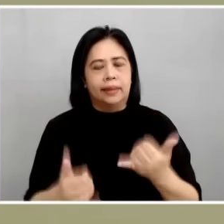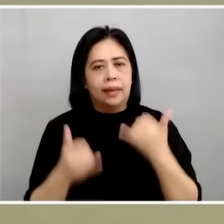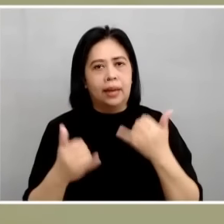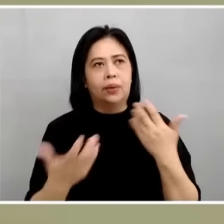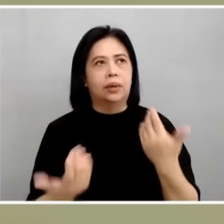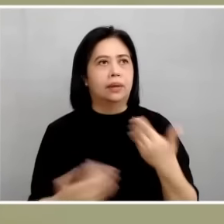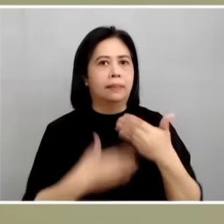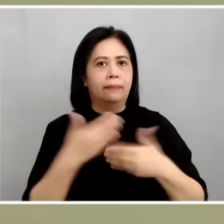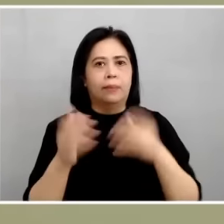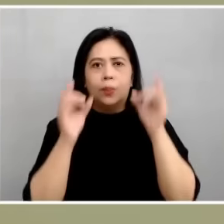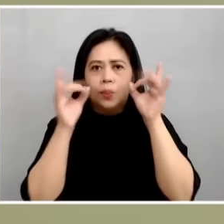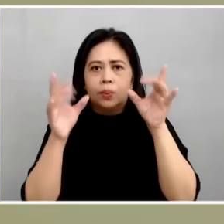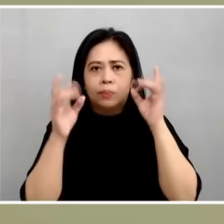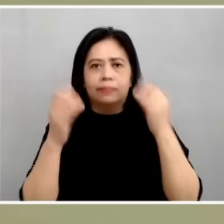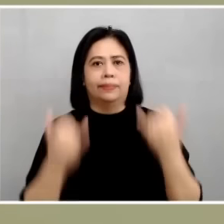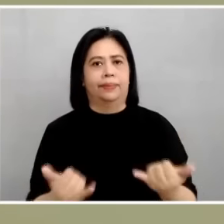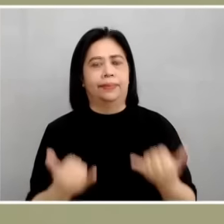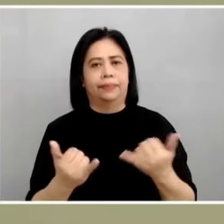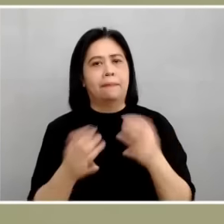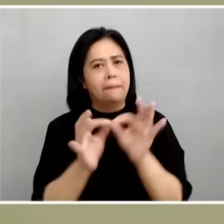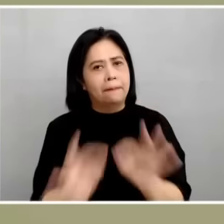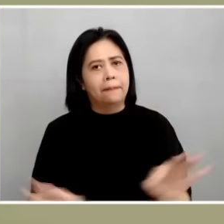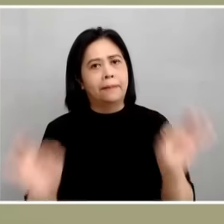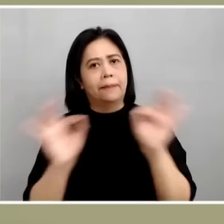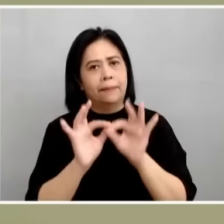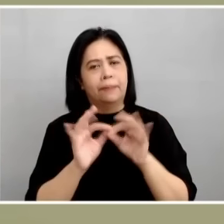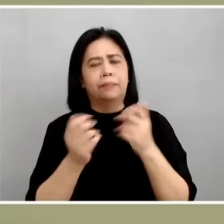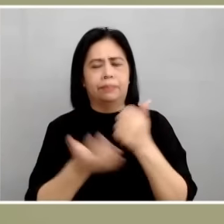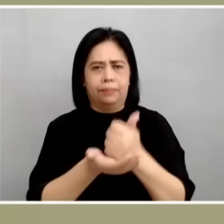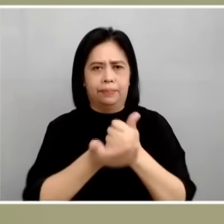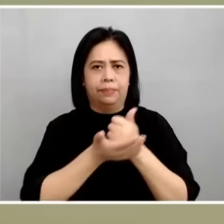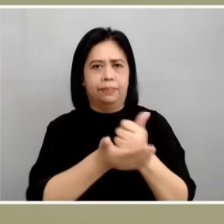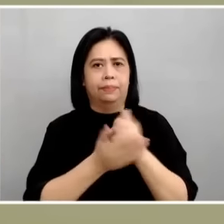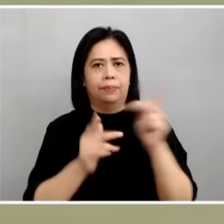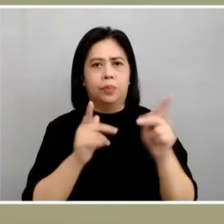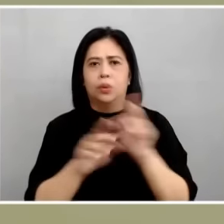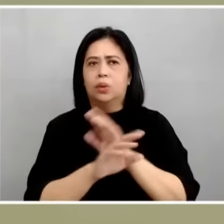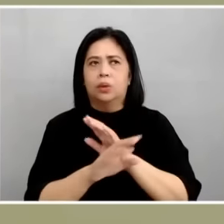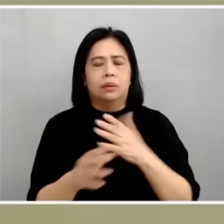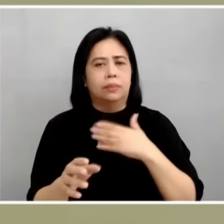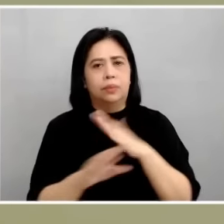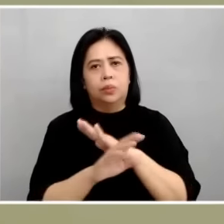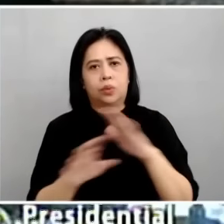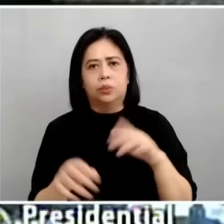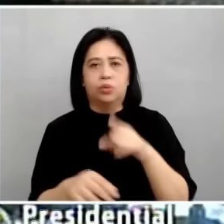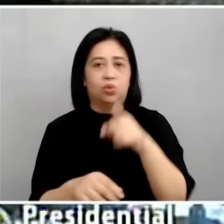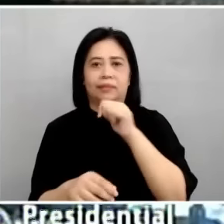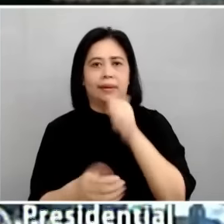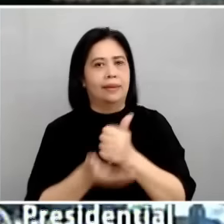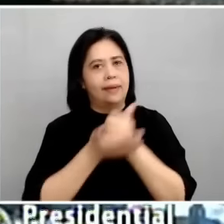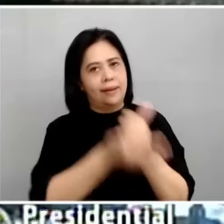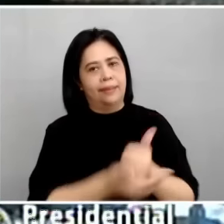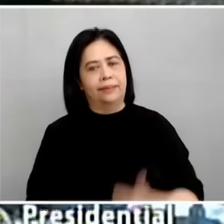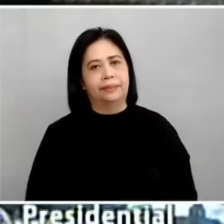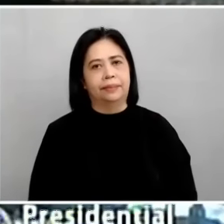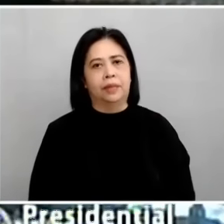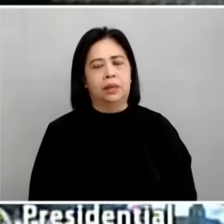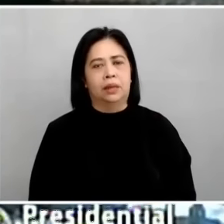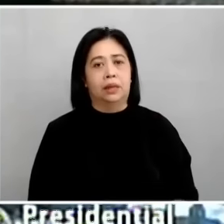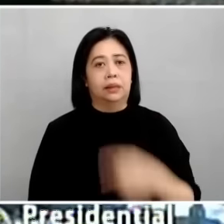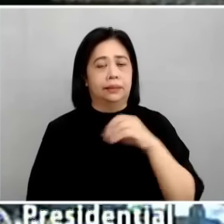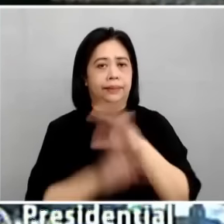medyo critical ngayon. Importante magkatulungan ng lahat at hindi po kayo nakakatulong. Nilinaw ng DILG